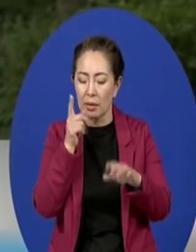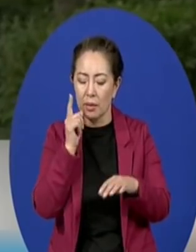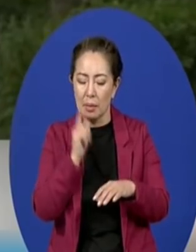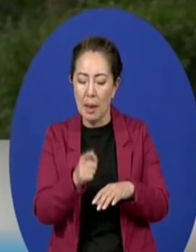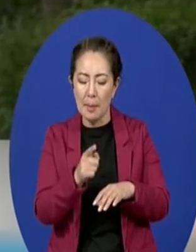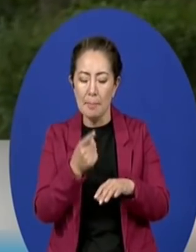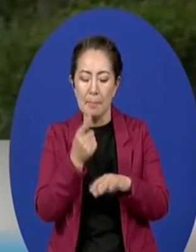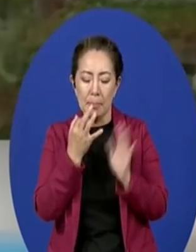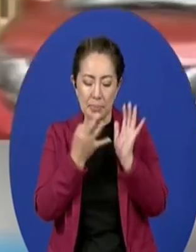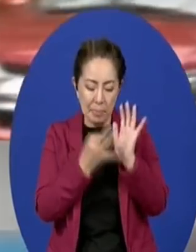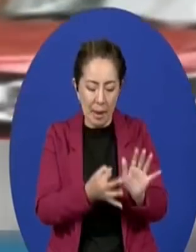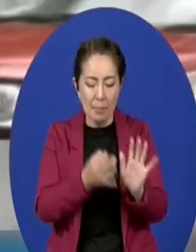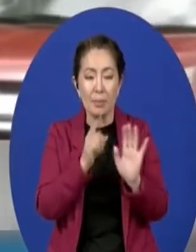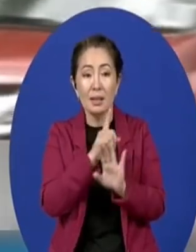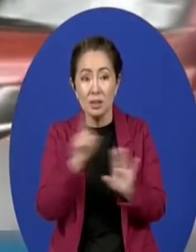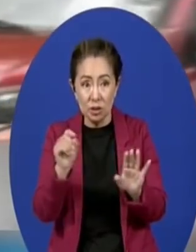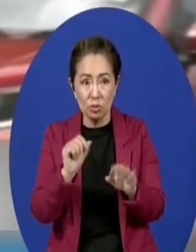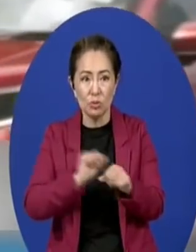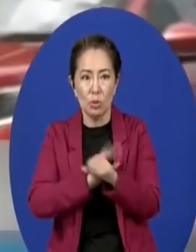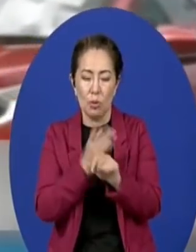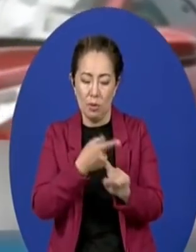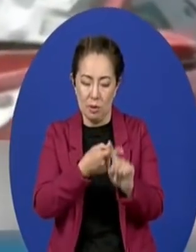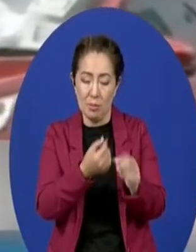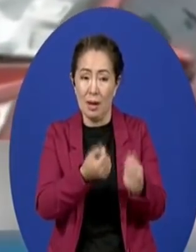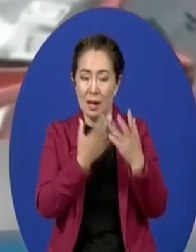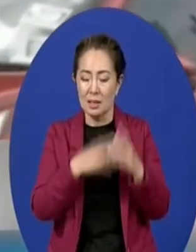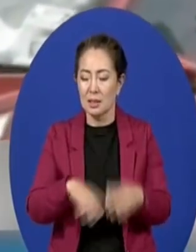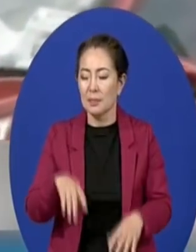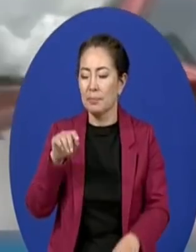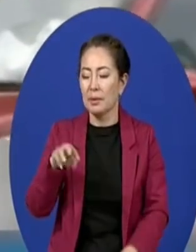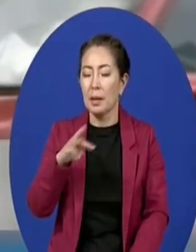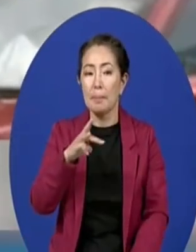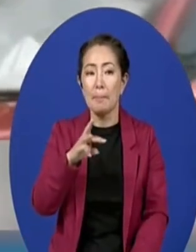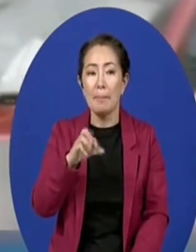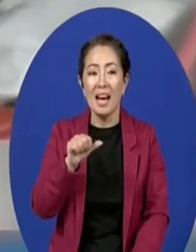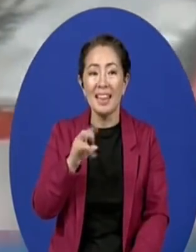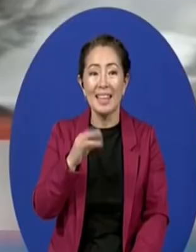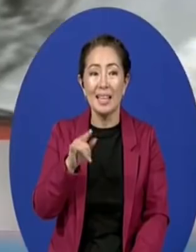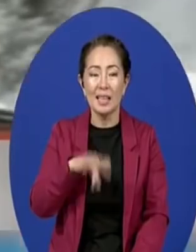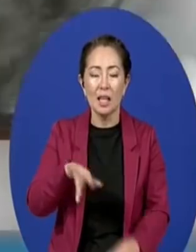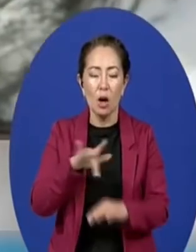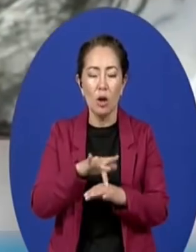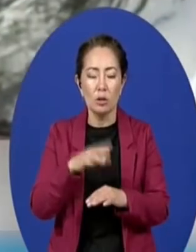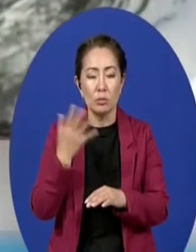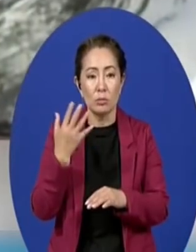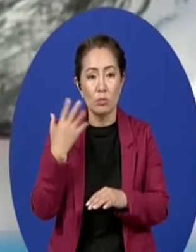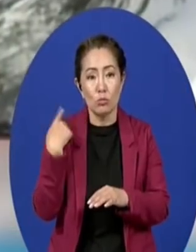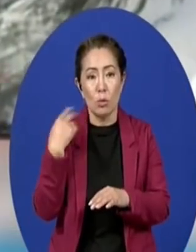тохиолдол шинээр бүртгэгджээ. Манила хотод энэ баасан гарагаас эхлэн хатуу хөл хорой зарлагдана.